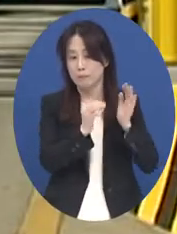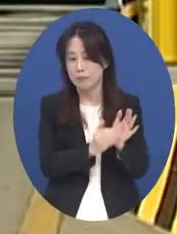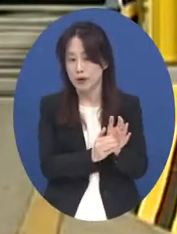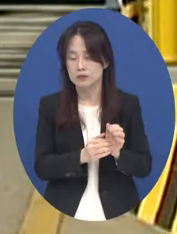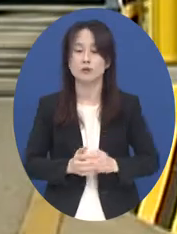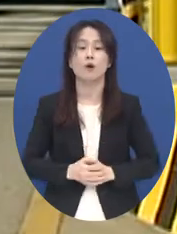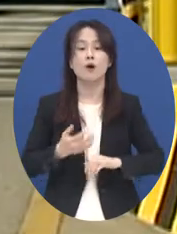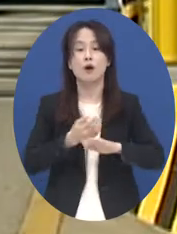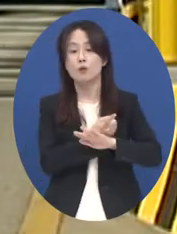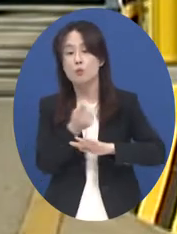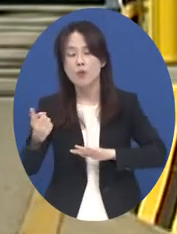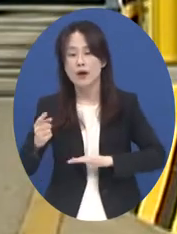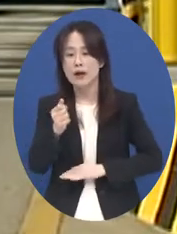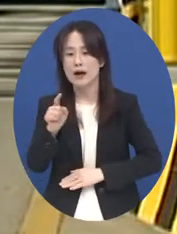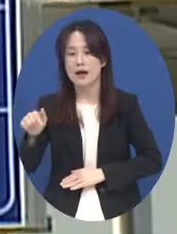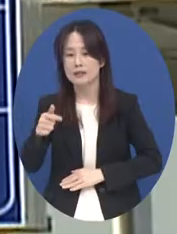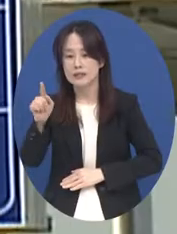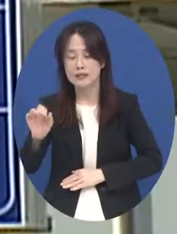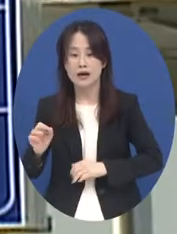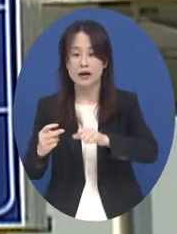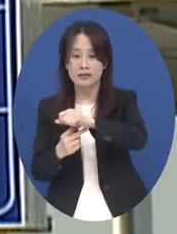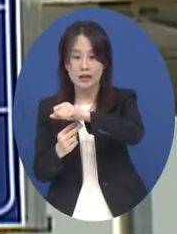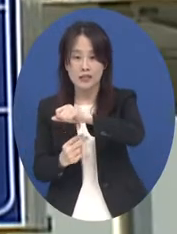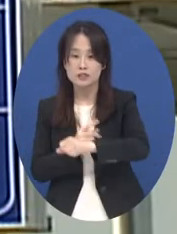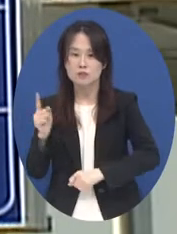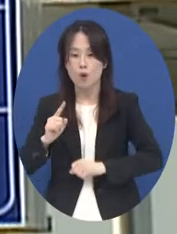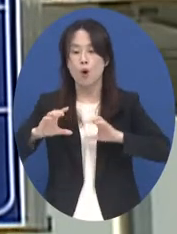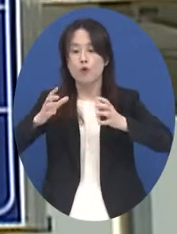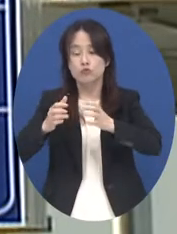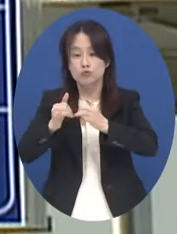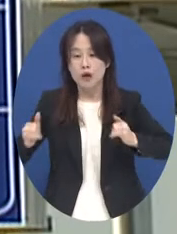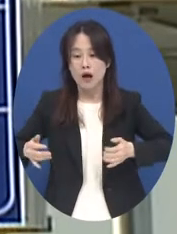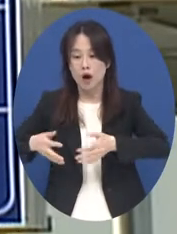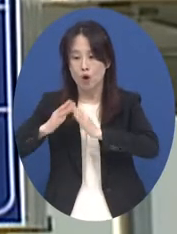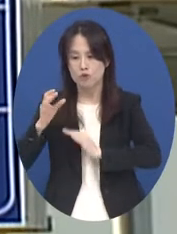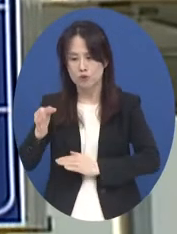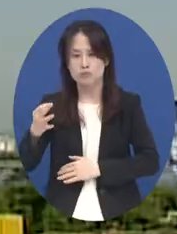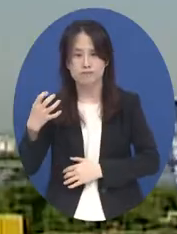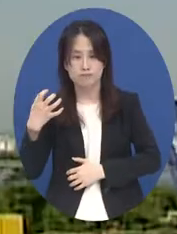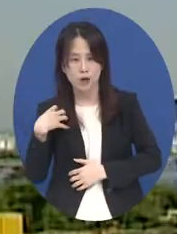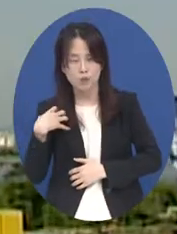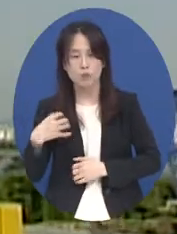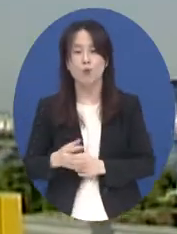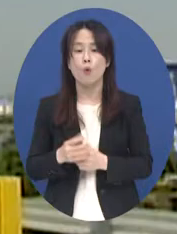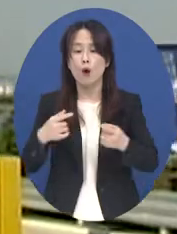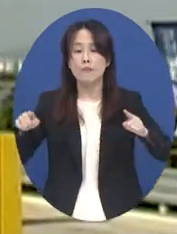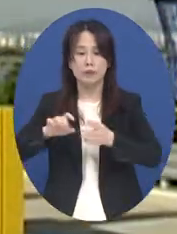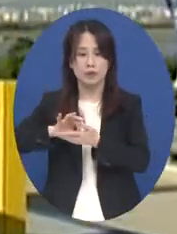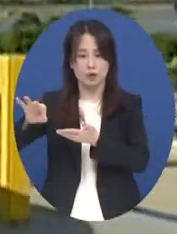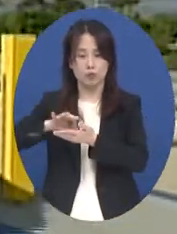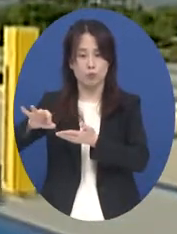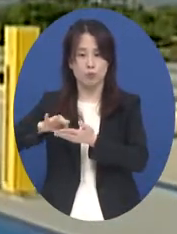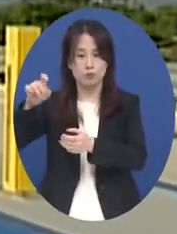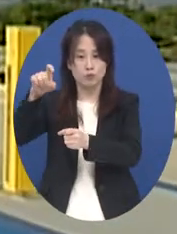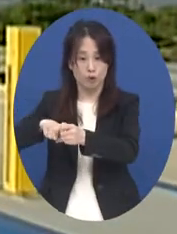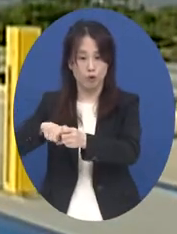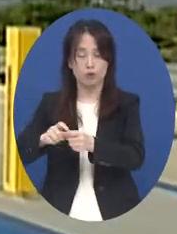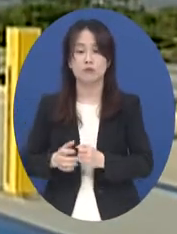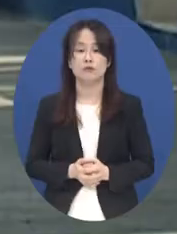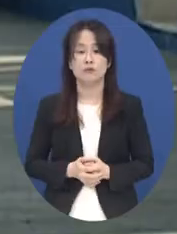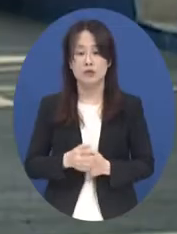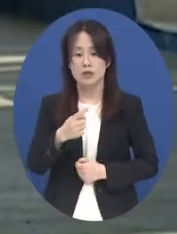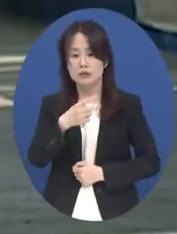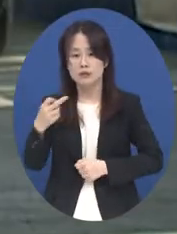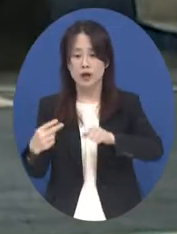말해 다른 한강다리는 국가가 국민을 위해 건설비를 부담하고 공공재 도로로 만든 겁니다.